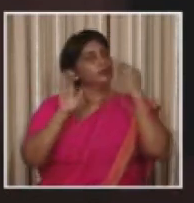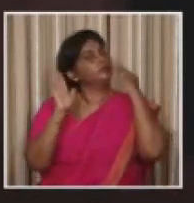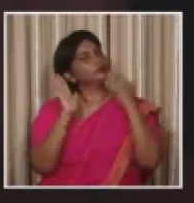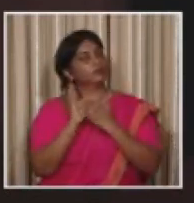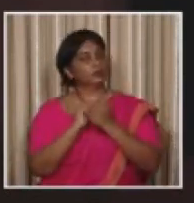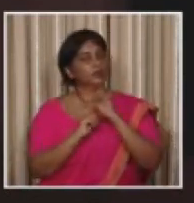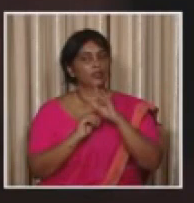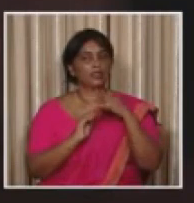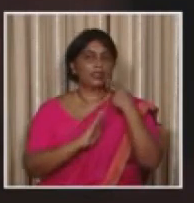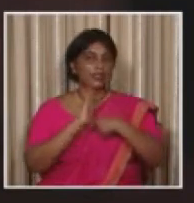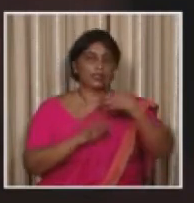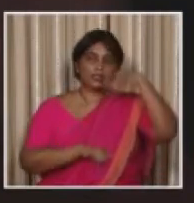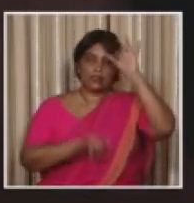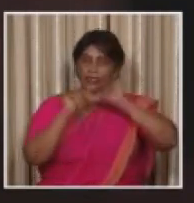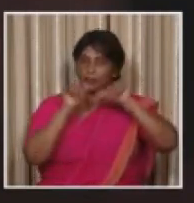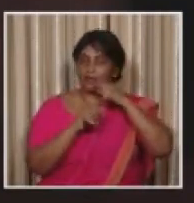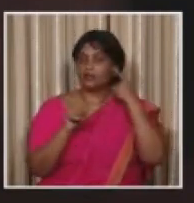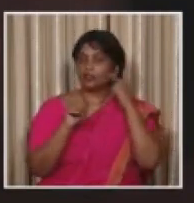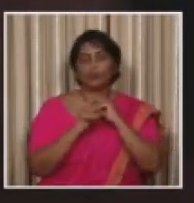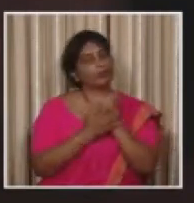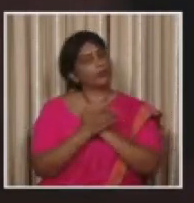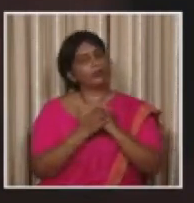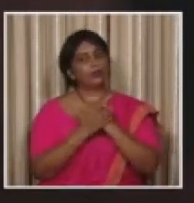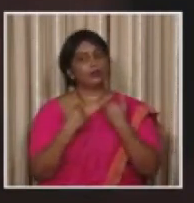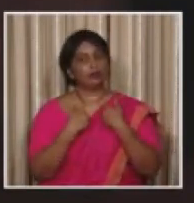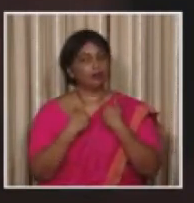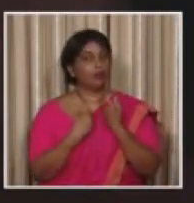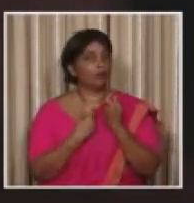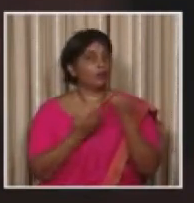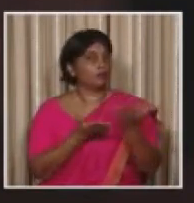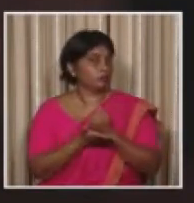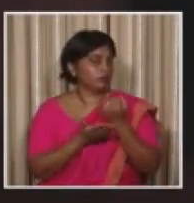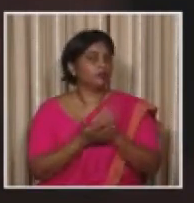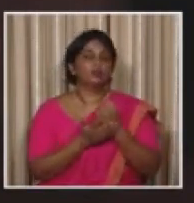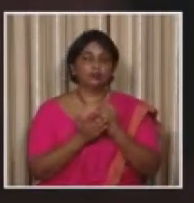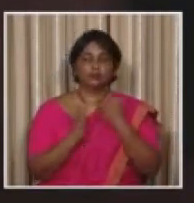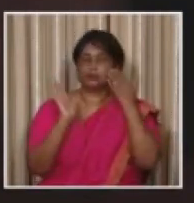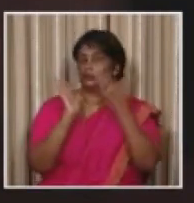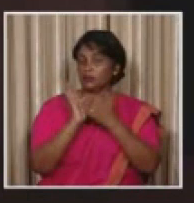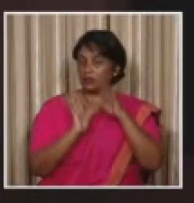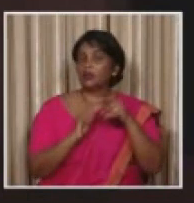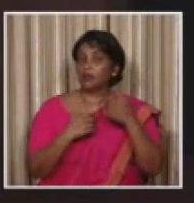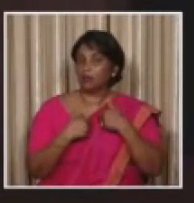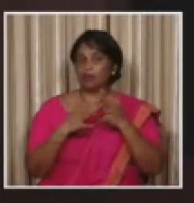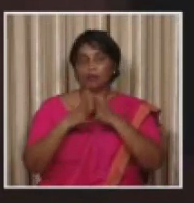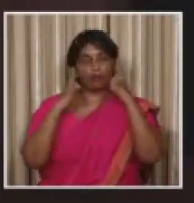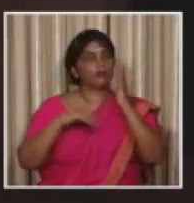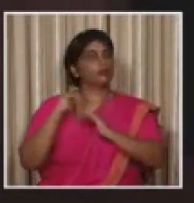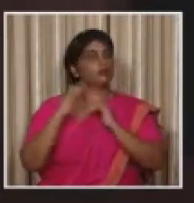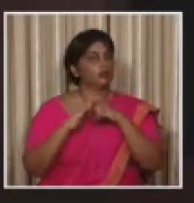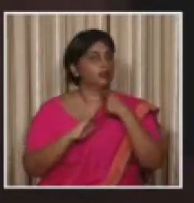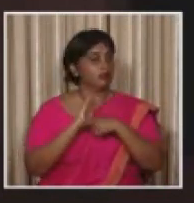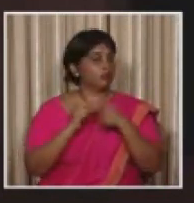කතා කරනකොට දේශීය හෙළවෙදකම ගැන කතා කරනකොට මේ සියල්ල අපිට මුදල් උපයන පැත්තට අපි සලකනවා නම් අපිට ගොඩාක් ක්‍රම තියෙනවා